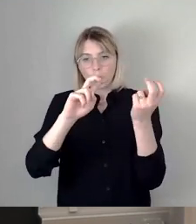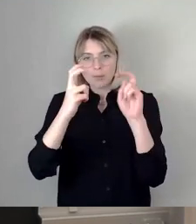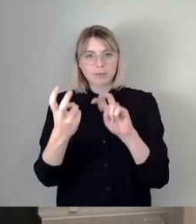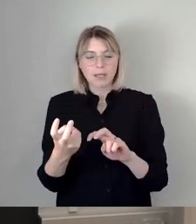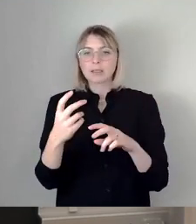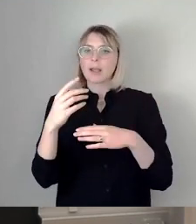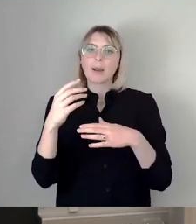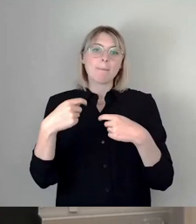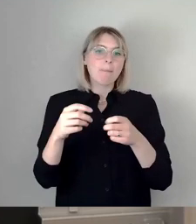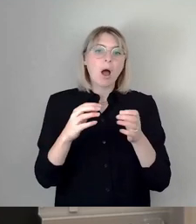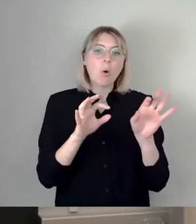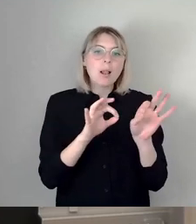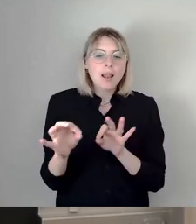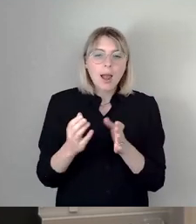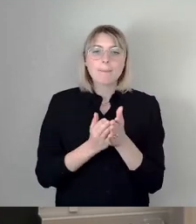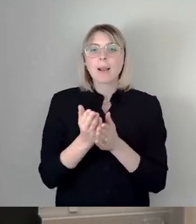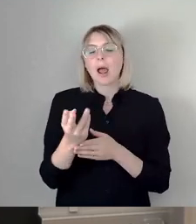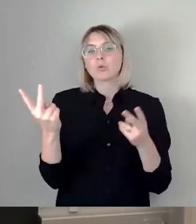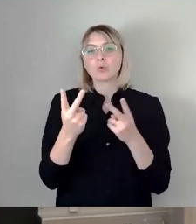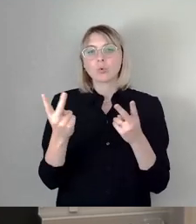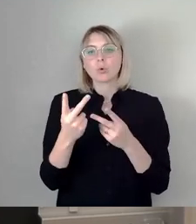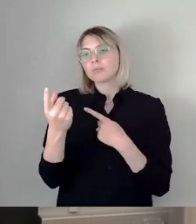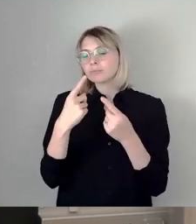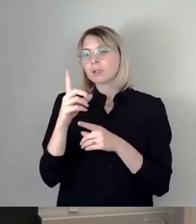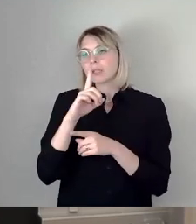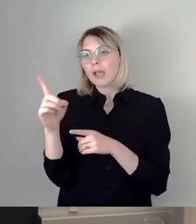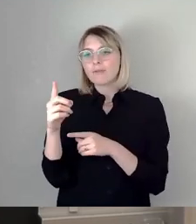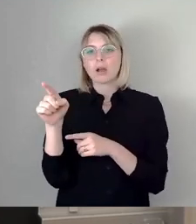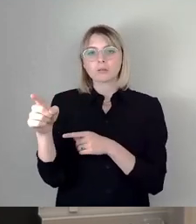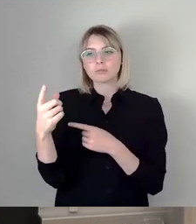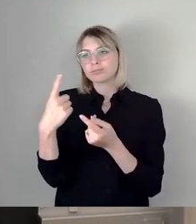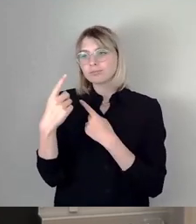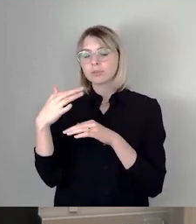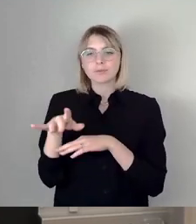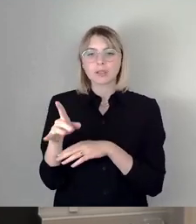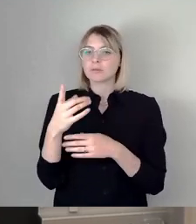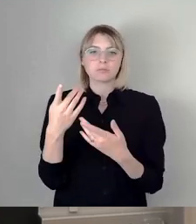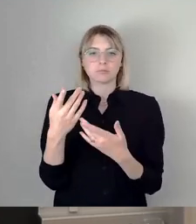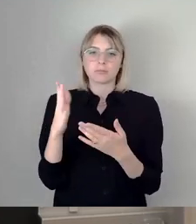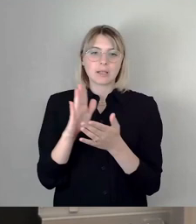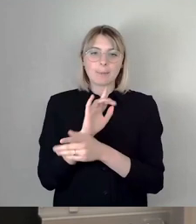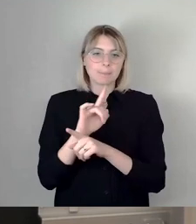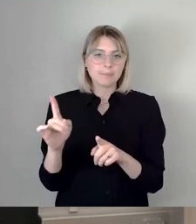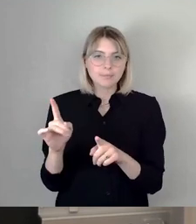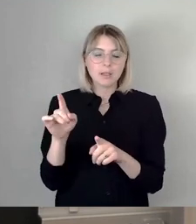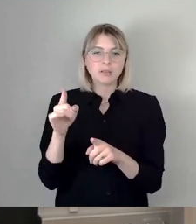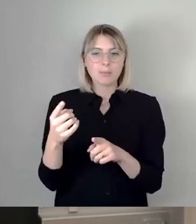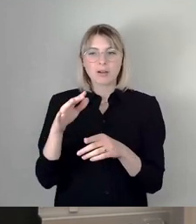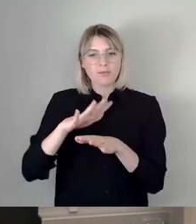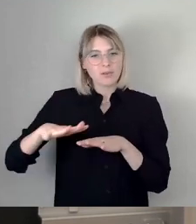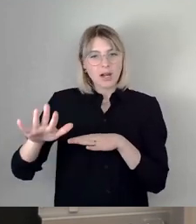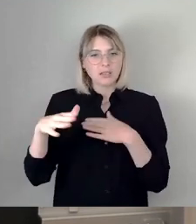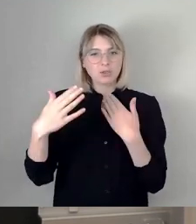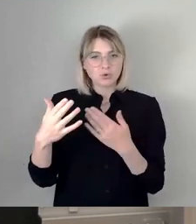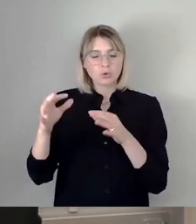einer Weisung des Gesellschafters an die Trewag, zu verhindern, dass diese Fläche versiegelt wird, ohne dort diesen horrenden Preis,